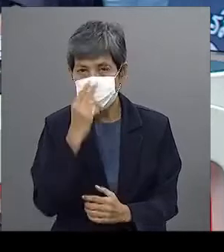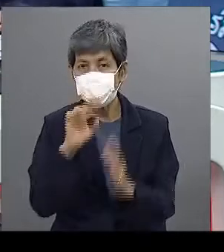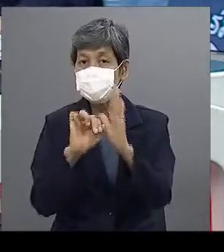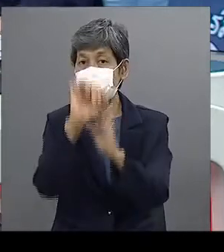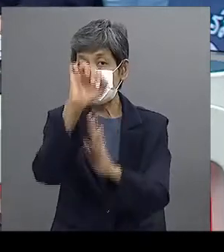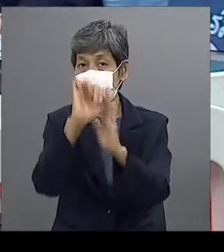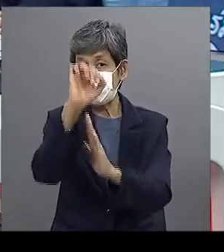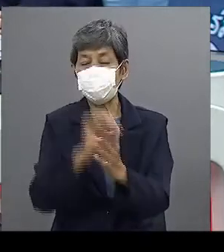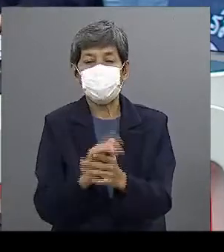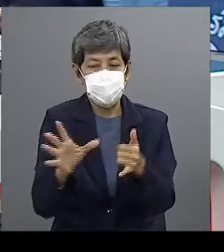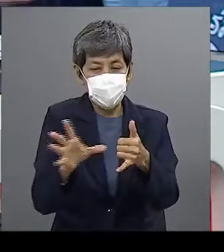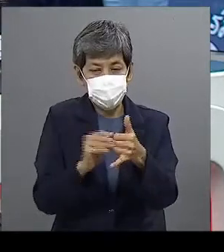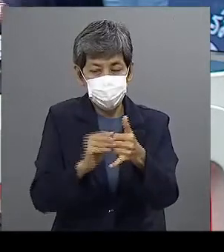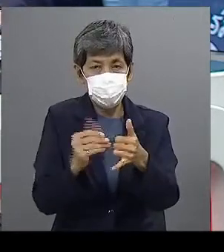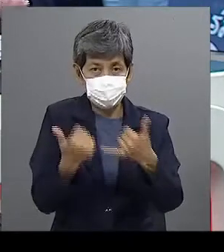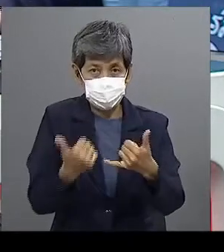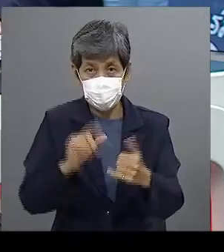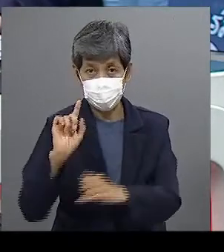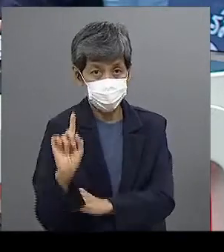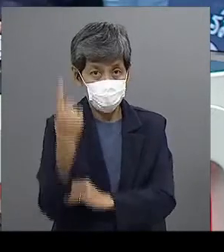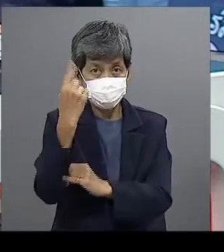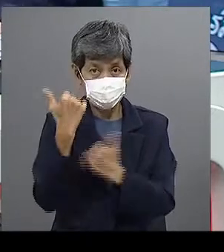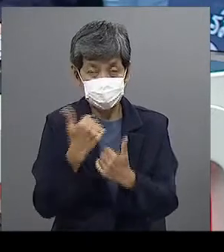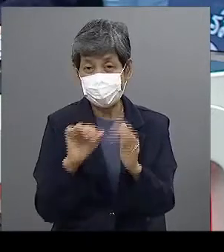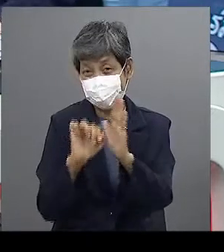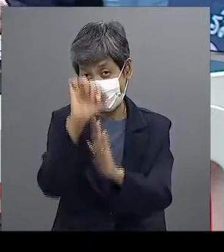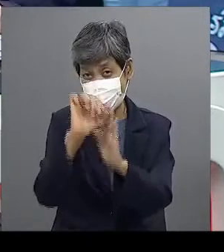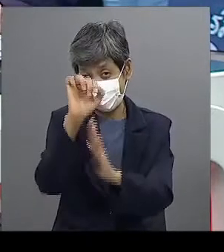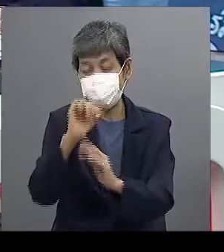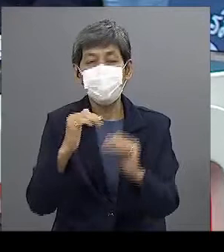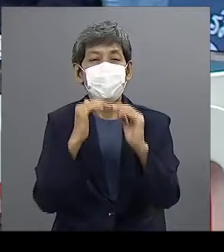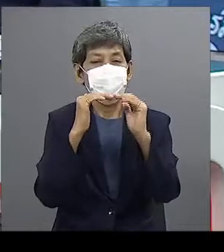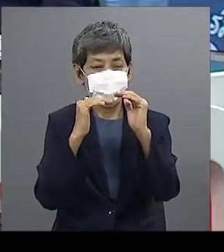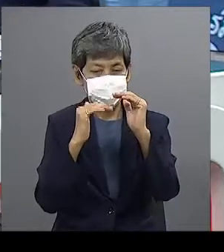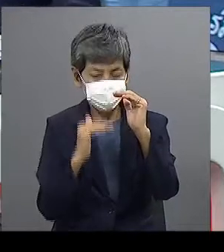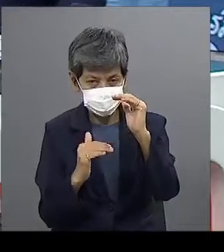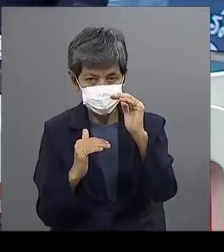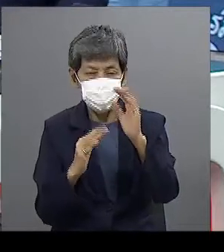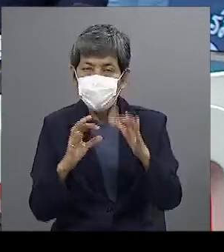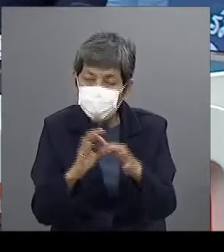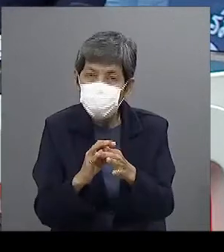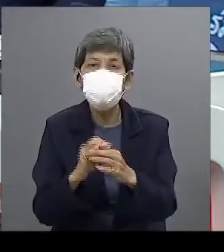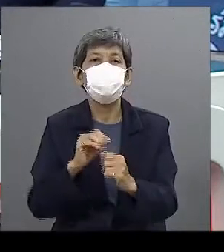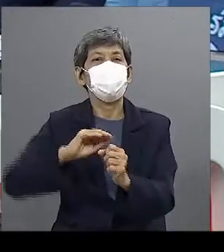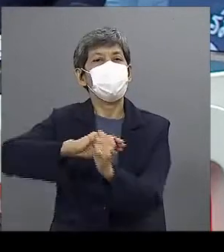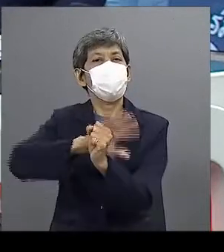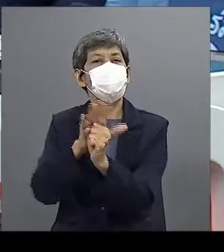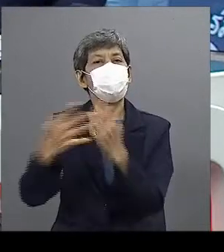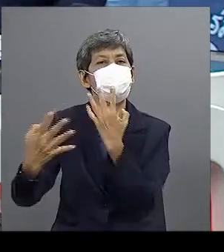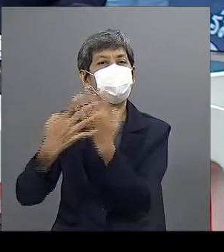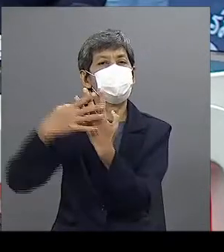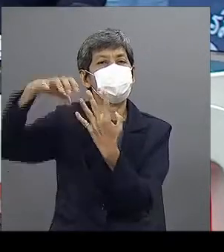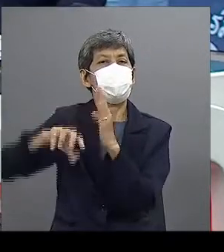มีผู้ติดเชื้อเข้าไป 19รายใหม่ในเชียงใหม่จริงๆลดลงนะคะแต่มันไปสวนทางกับการระบาดในเรือนจำกลางจังหวัดเชียงใหม่